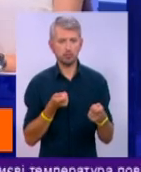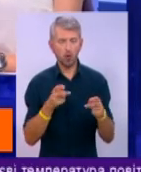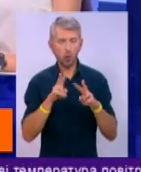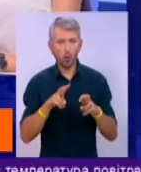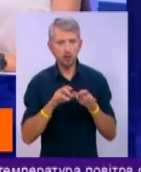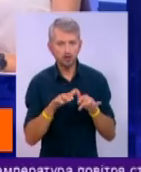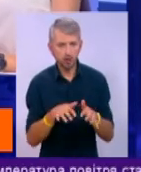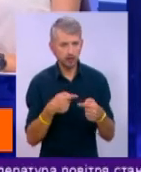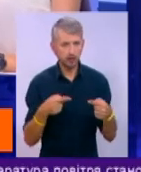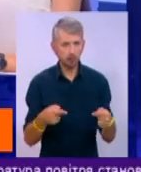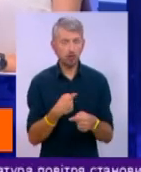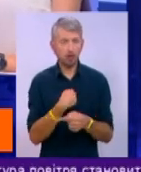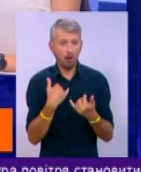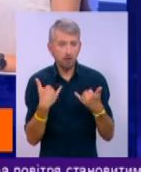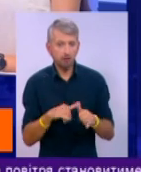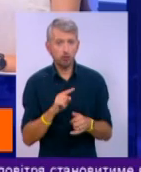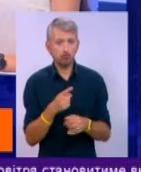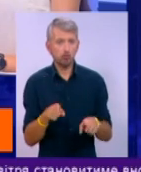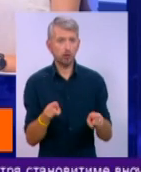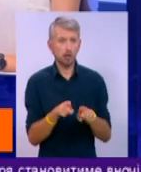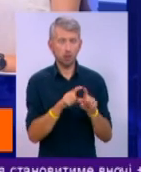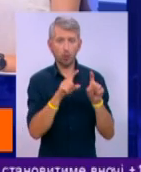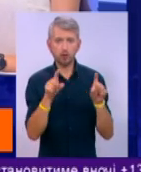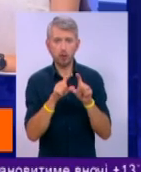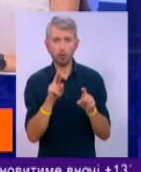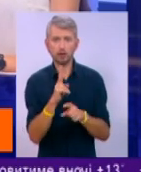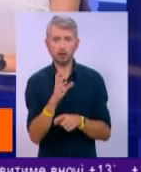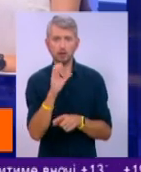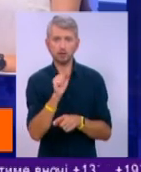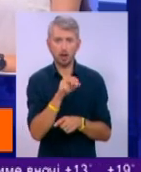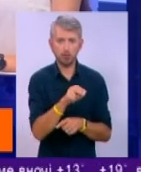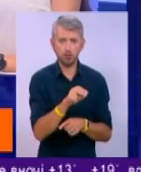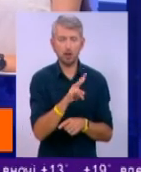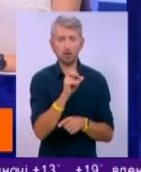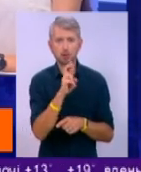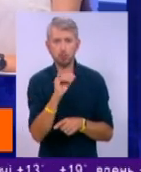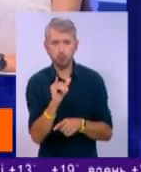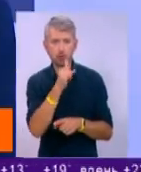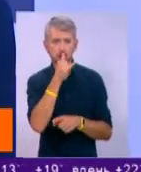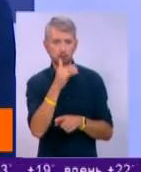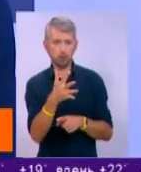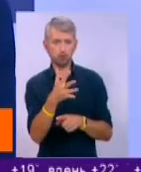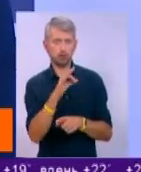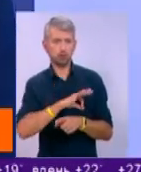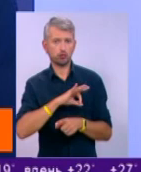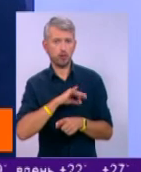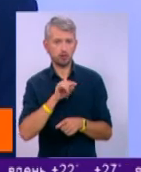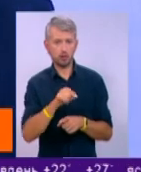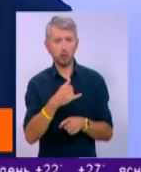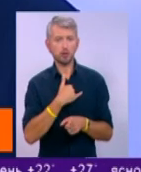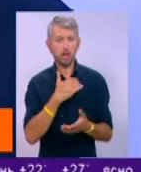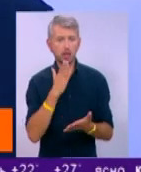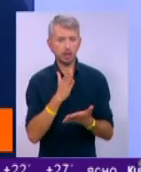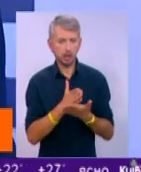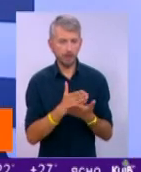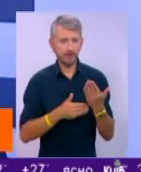розгляд справи і так інше. Я дивуюся, чому такі установи, як САПУ, САП і НАБУ, не можуть застосувати. Є в нас